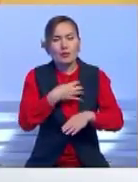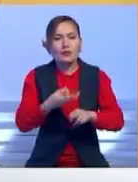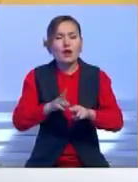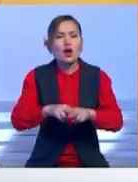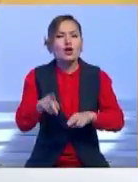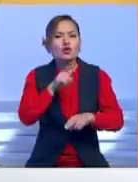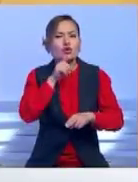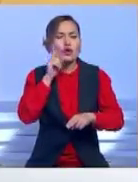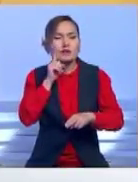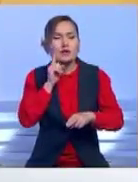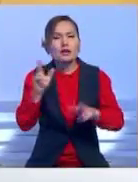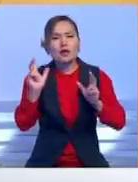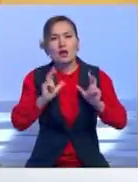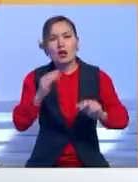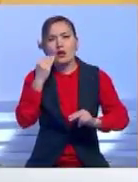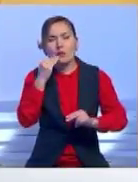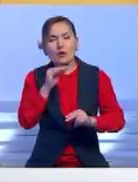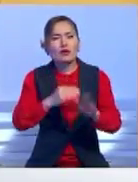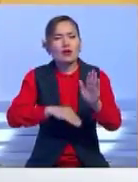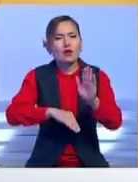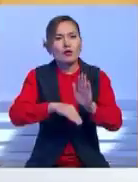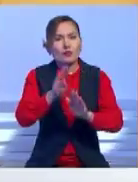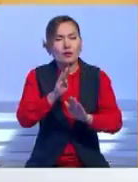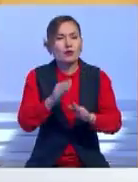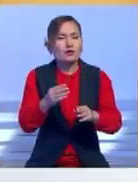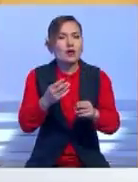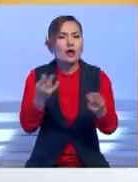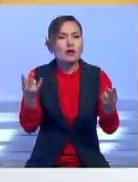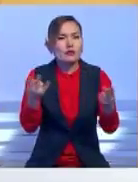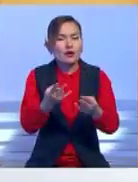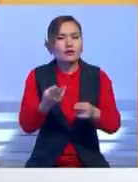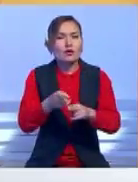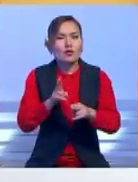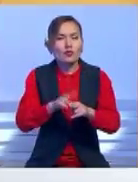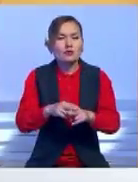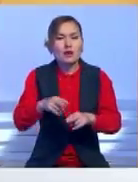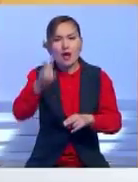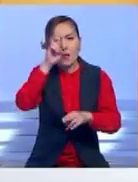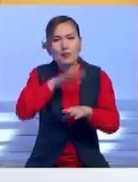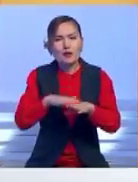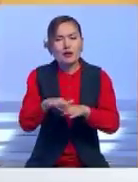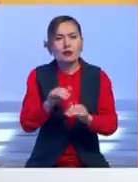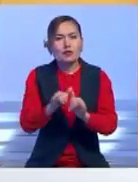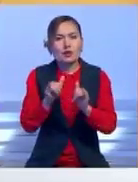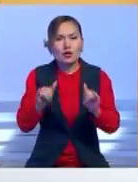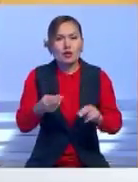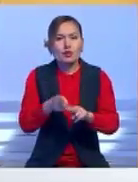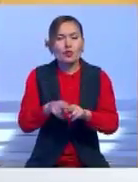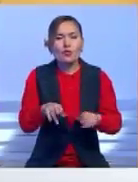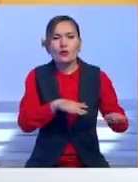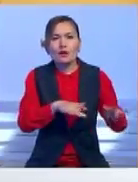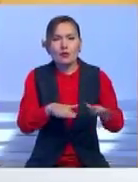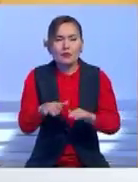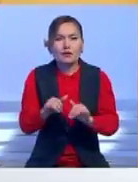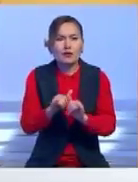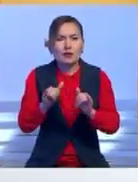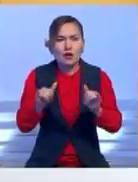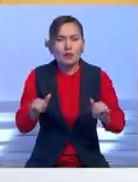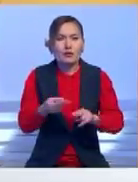қол жетімділігі мен сапасын арттыруда өте маңызды. Мемлекетті одан әрі дамыту үшін және бұл процесті